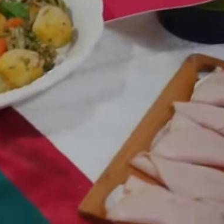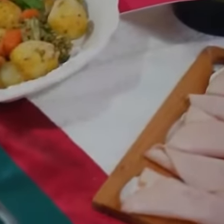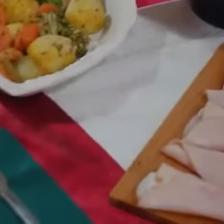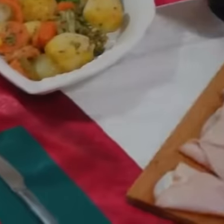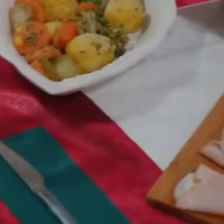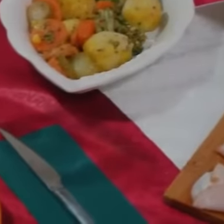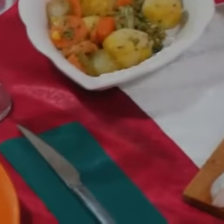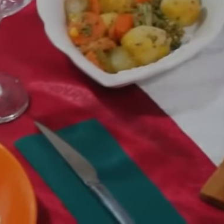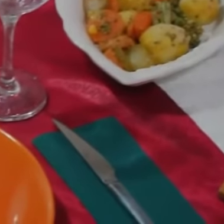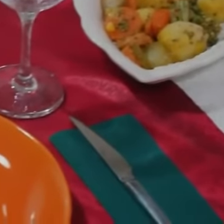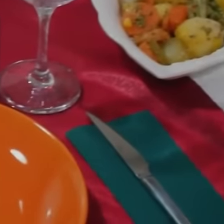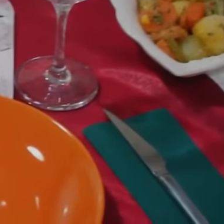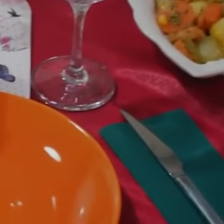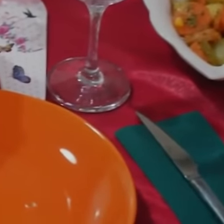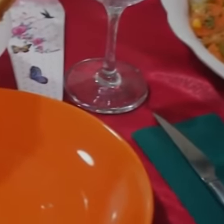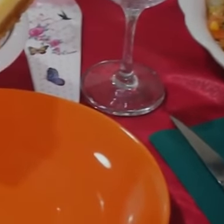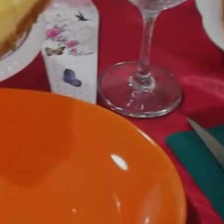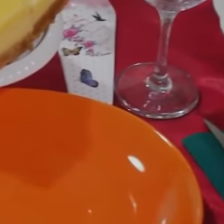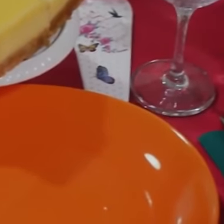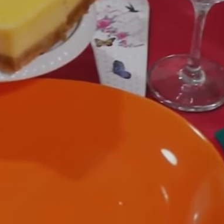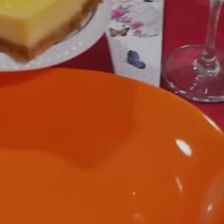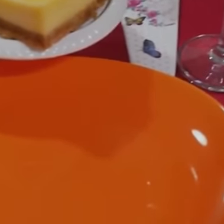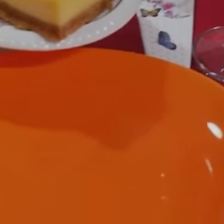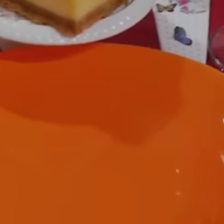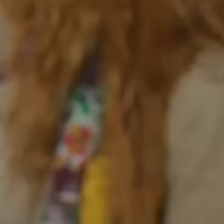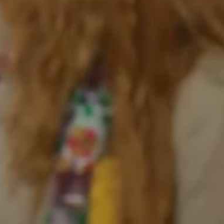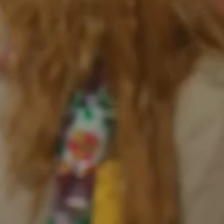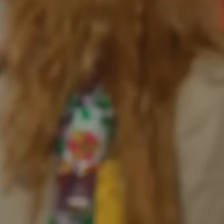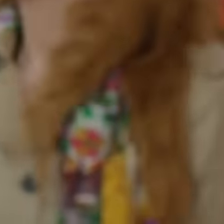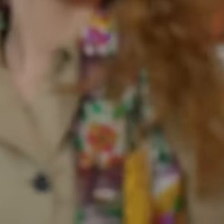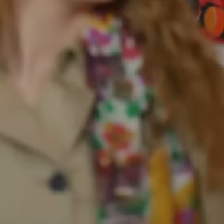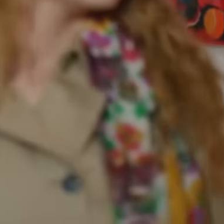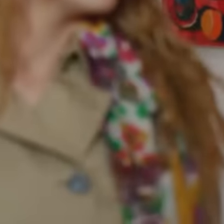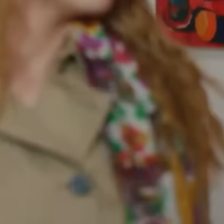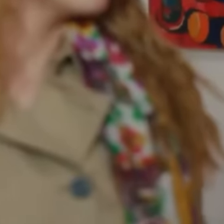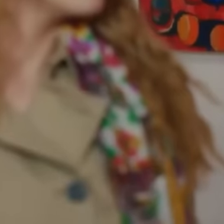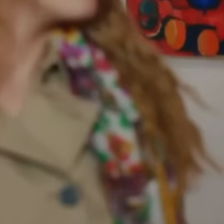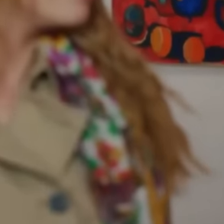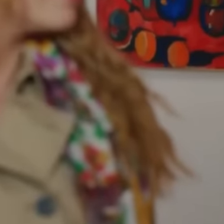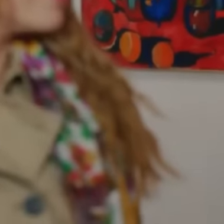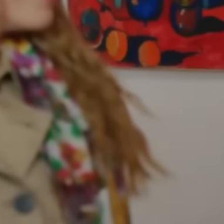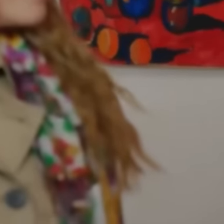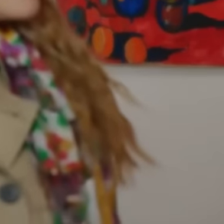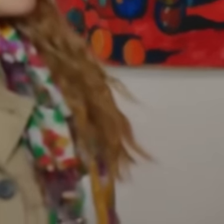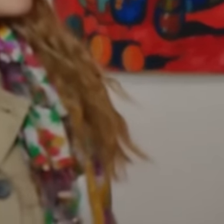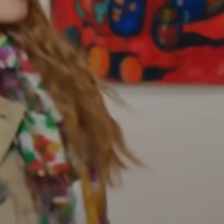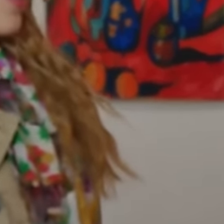Masada sebze yemekleriyle tam ortada 4 koca dilimli kare cheesecake duruyor.